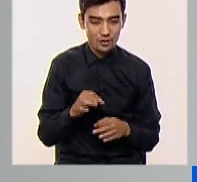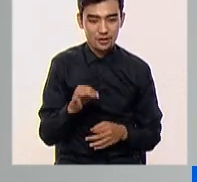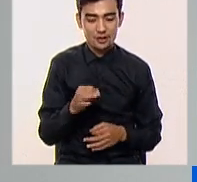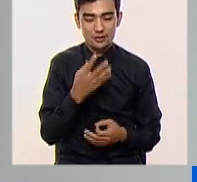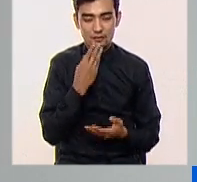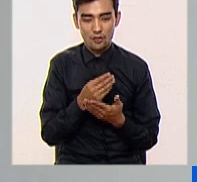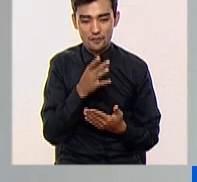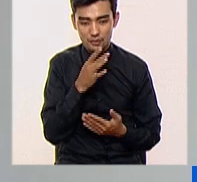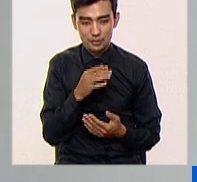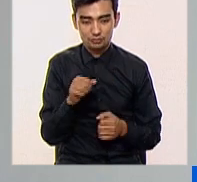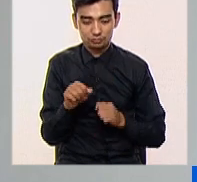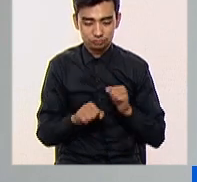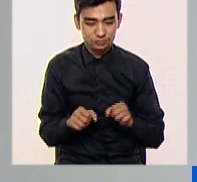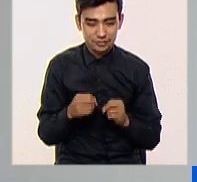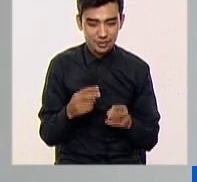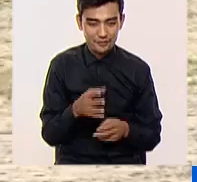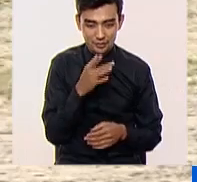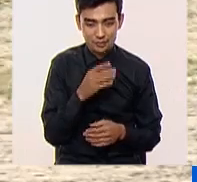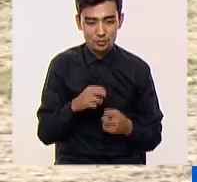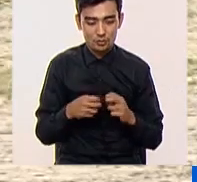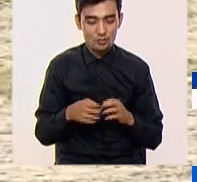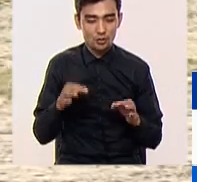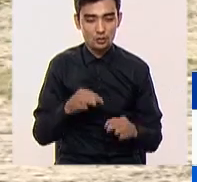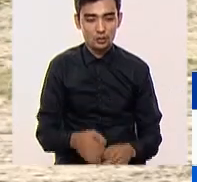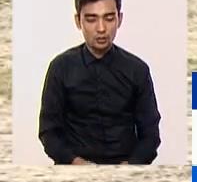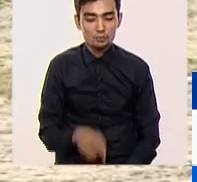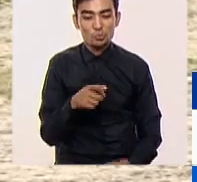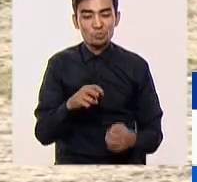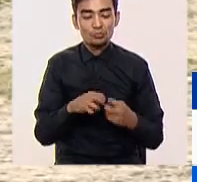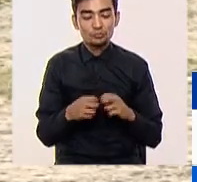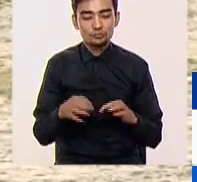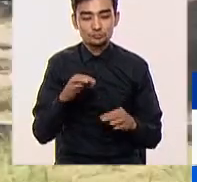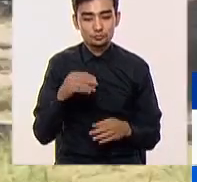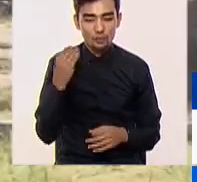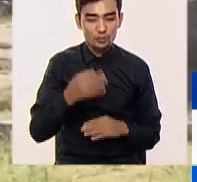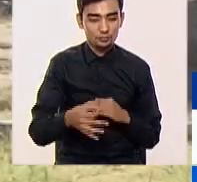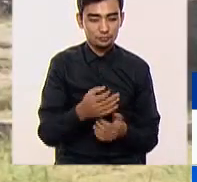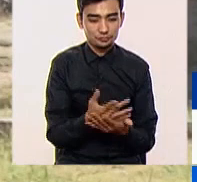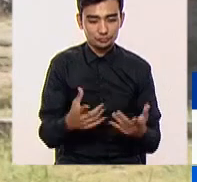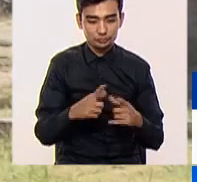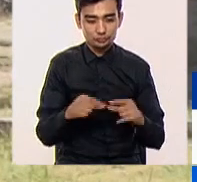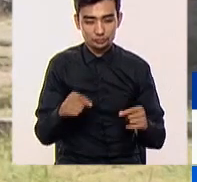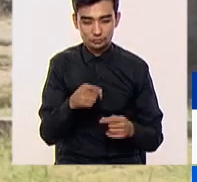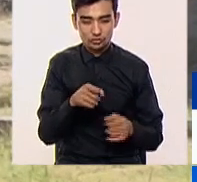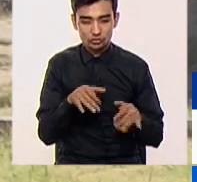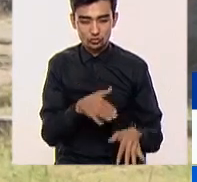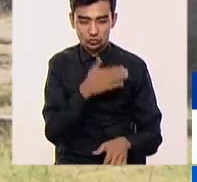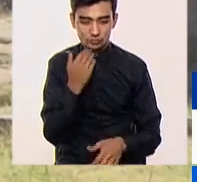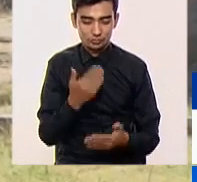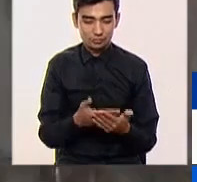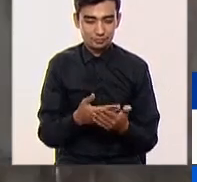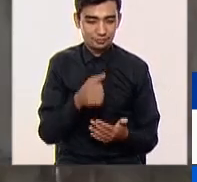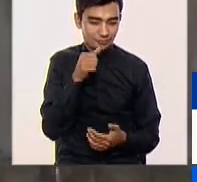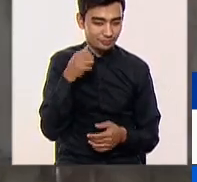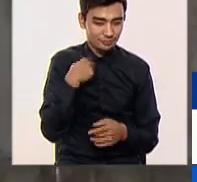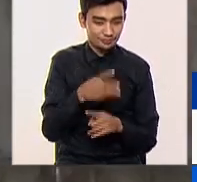уақытылы тиісті тазалаттыру мәселесі бойынша. Дәл осы мәселе Түркістан облысының бірқатар мектептерінде әлі шешімін таппаған. Мәселен, былтыр